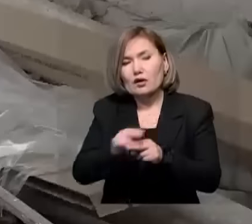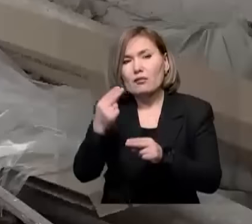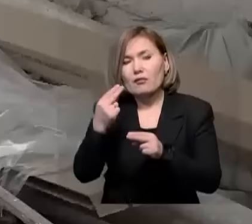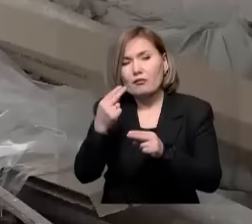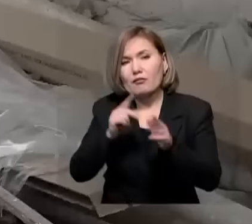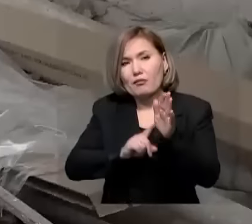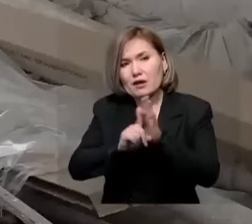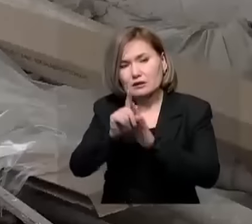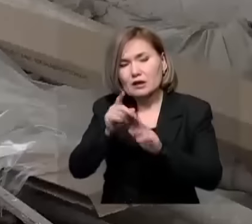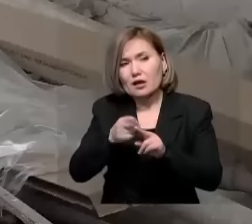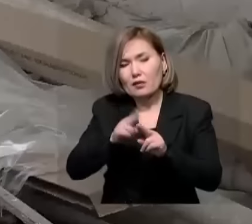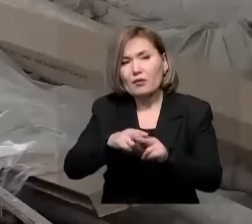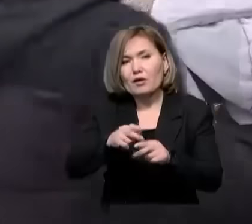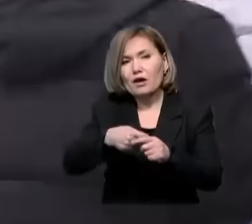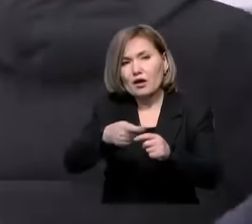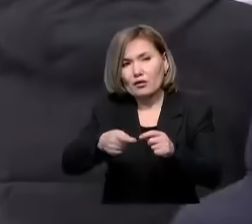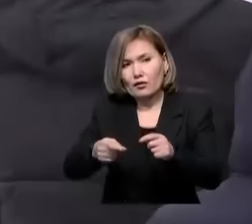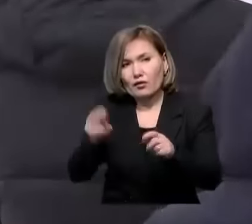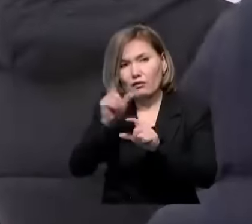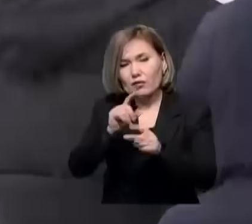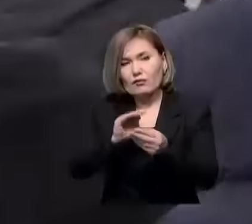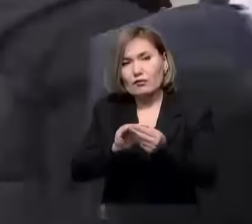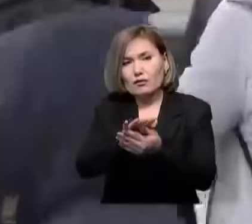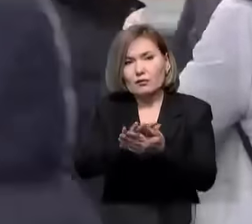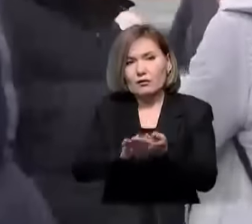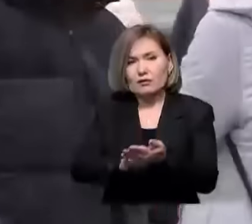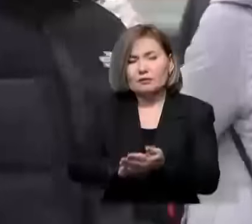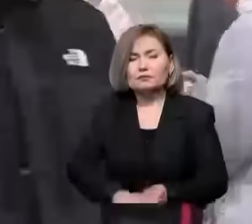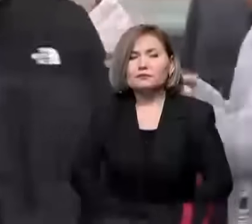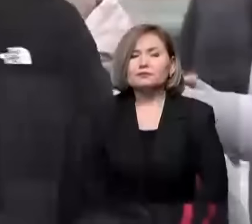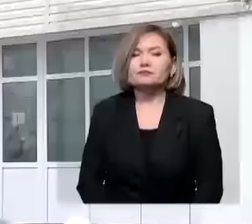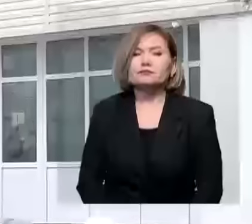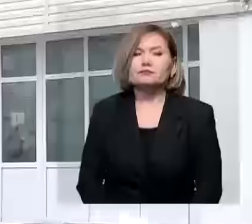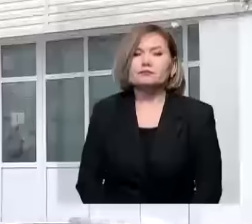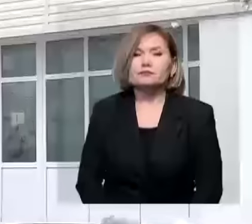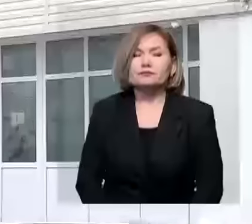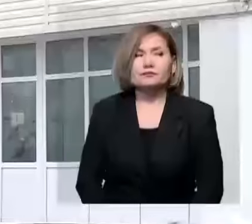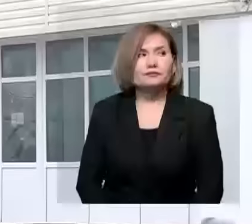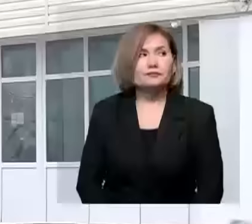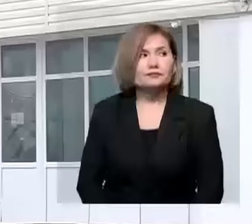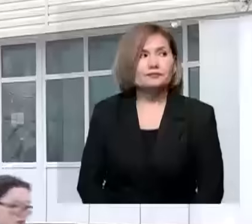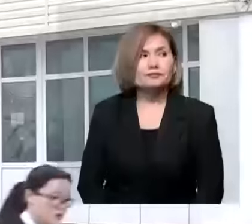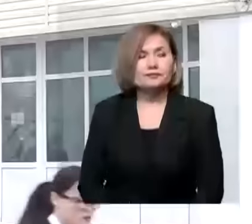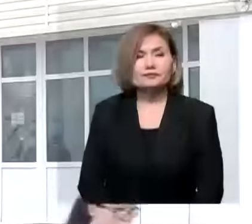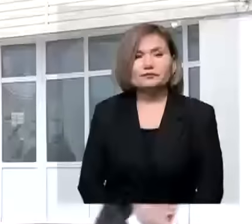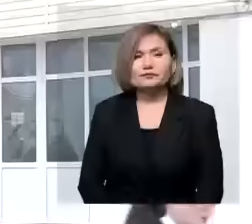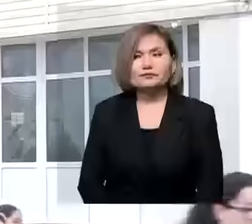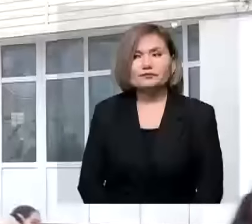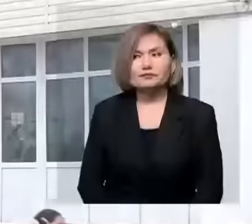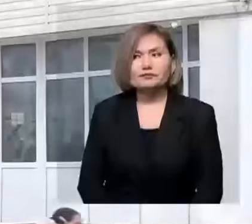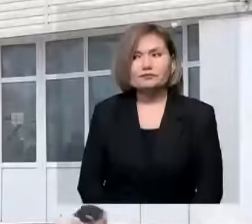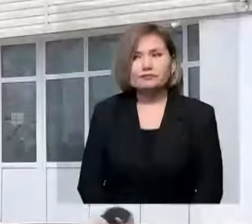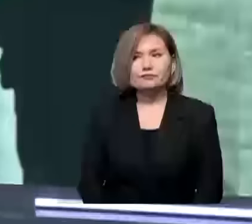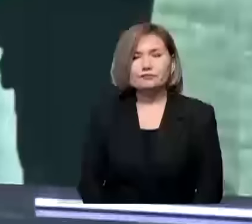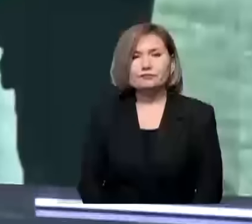екі мектептің жері әзір бітпейтін сияқты. Арыстан Беккен, Жамантай Матенов, Жандос Рахматуллин, Атырау, 24 кезет.